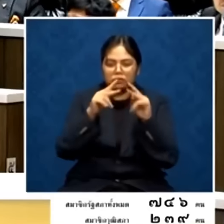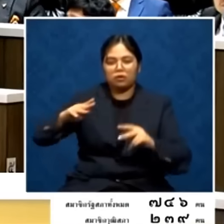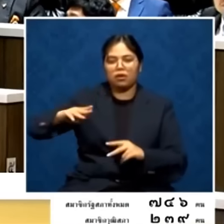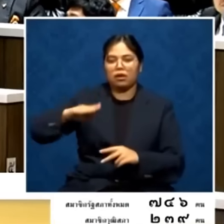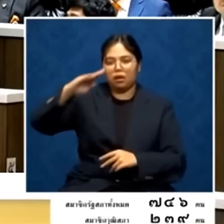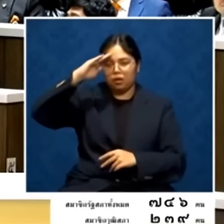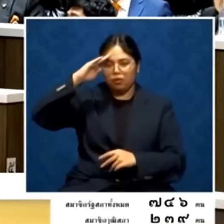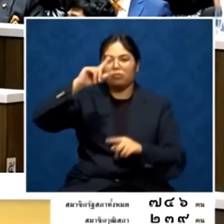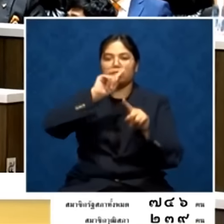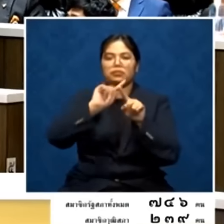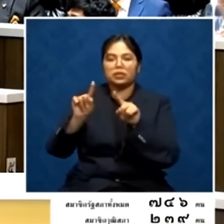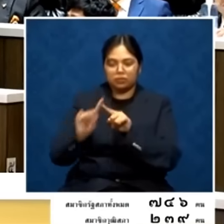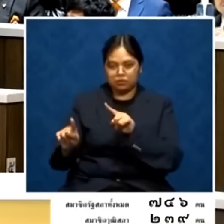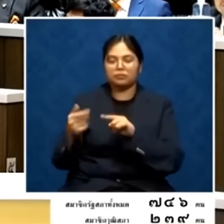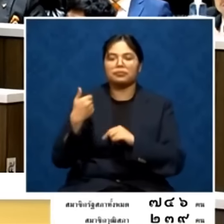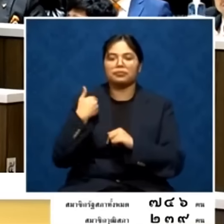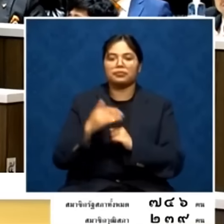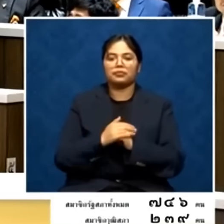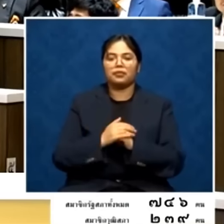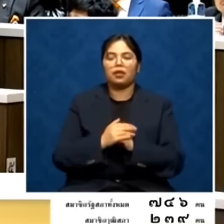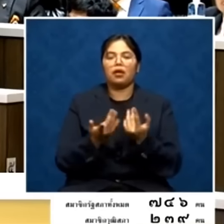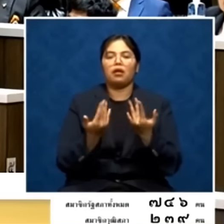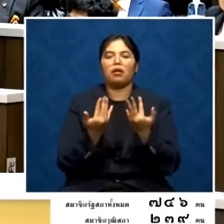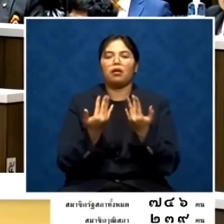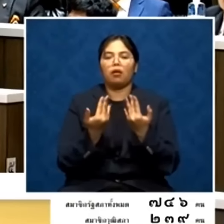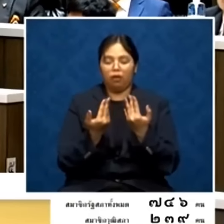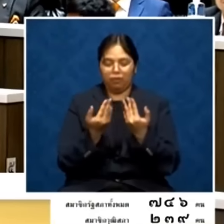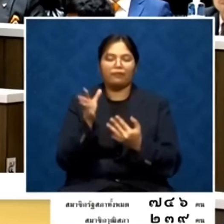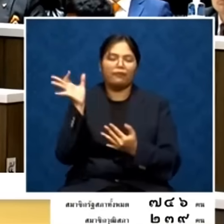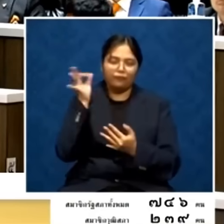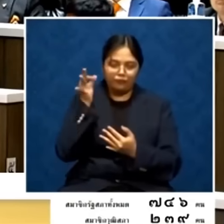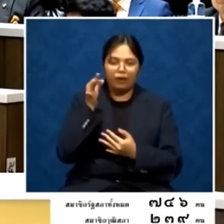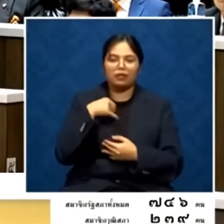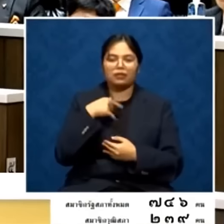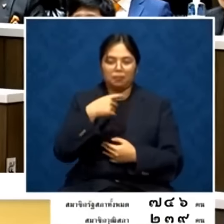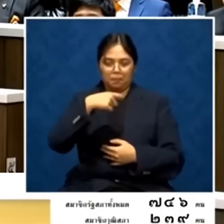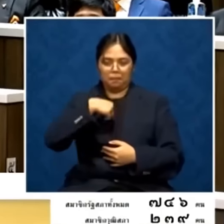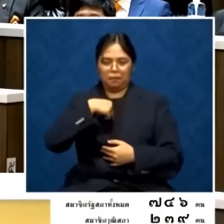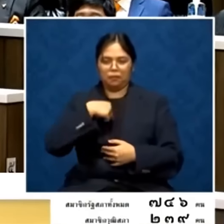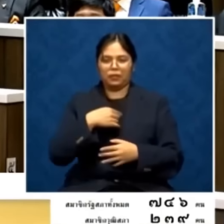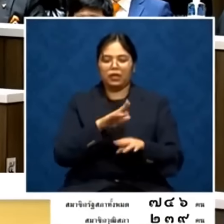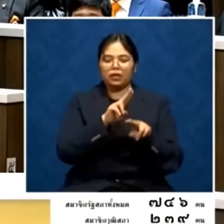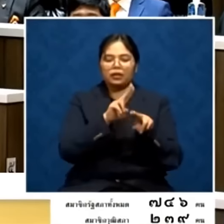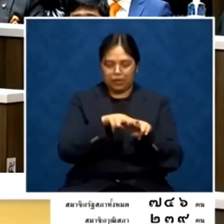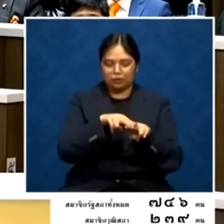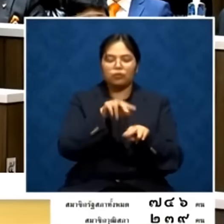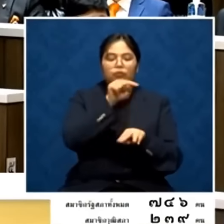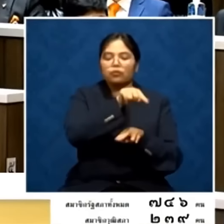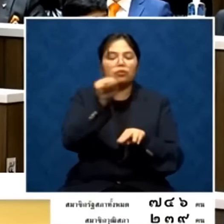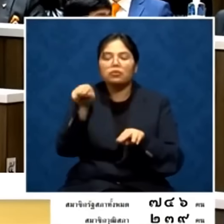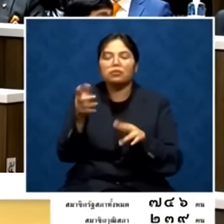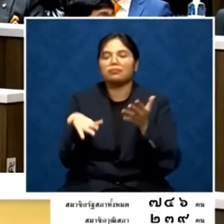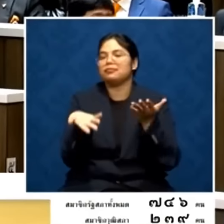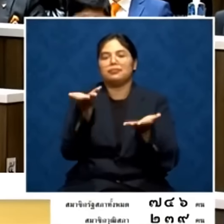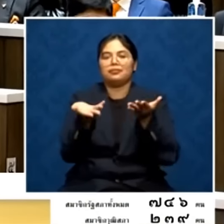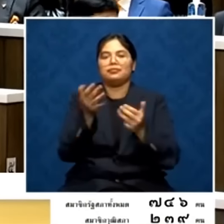าไม่มีคำตอบว่าทำไมไม่นำตัวไปเข้าคุกตามพระบรมราชโองการจำคุก1ปี